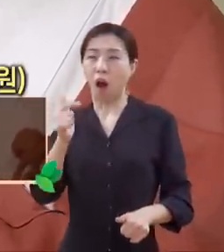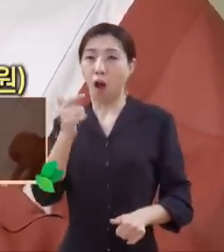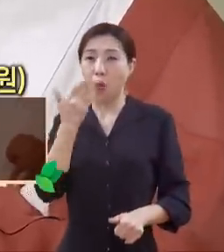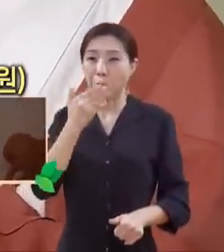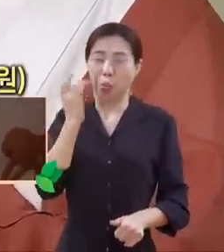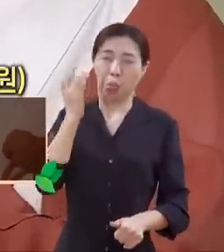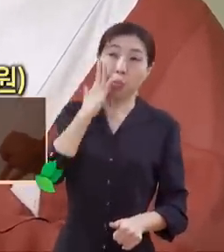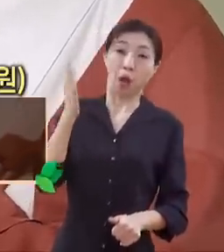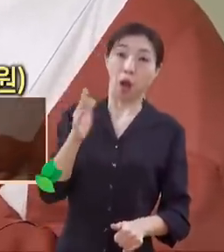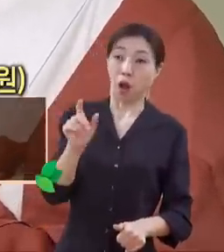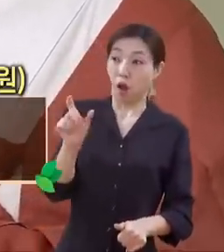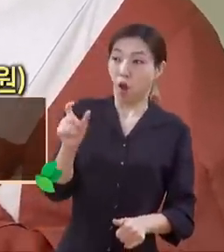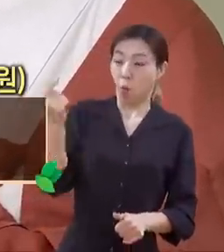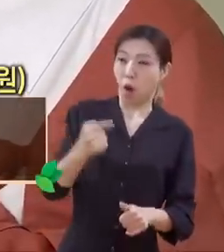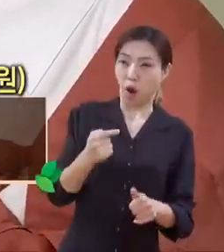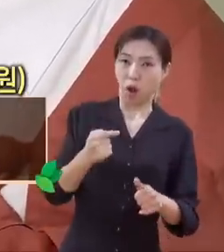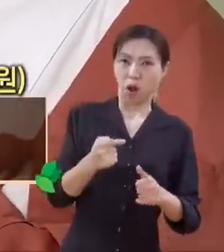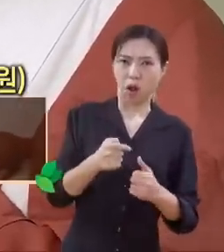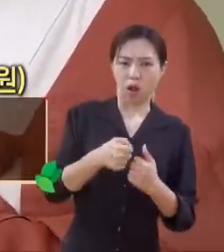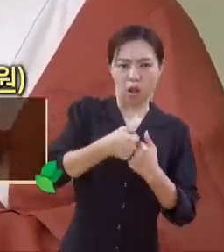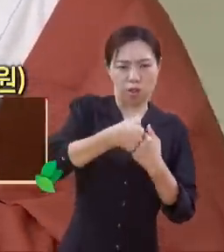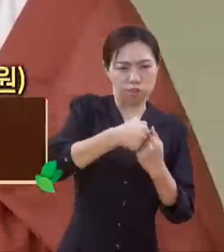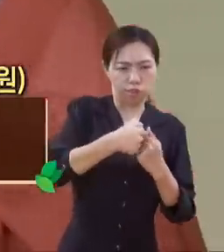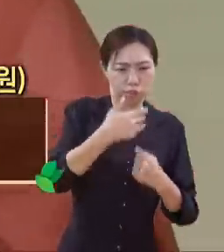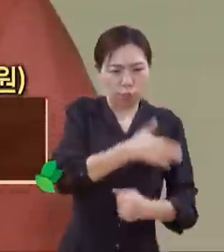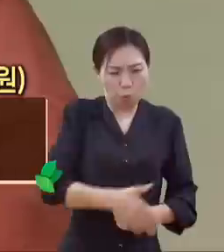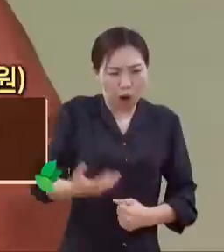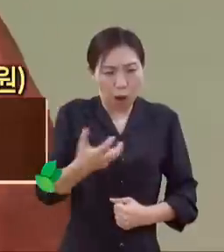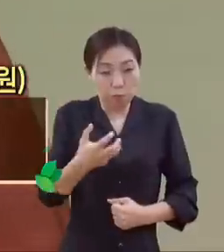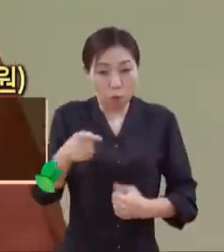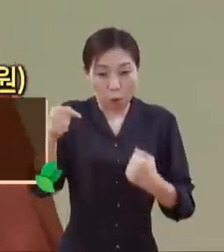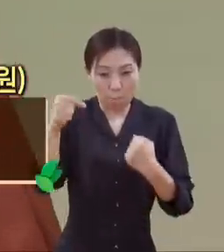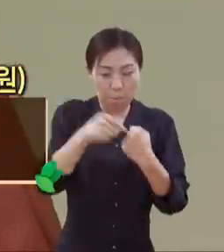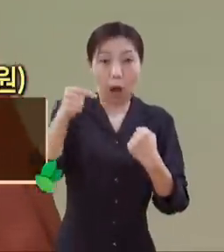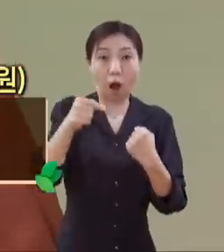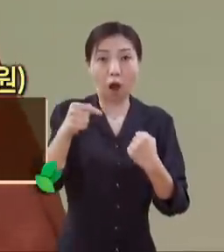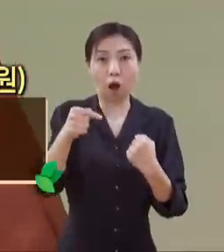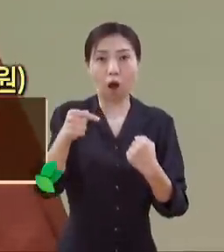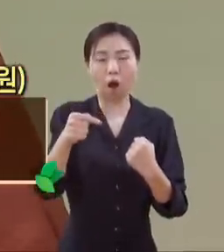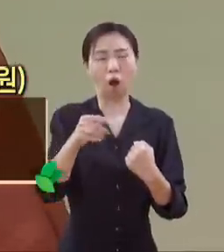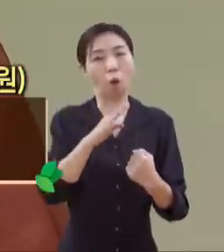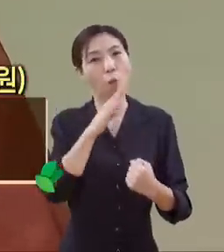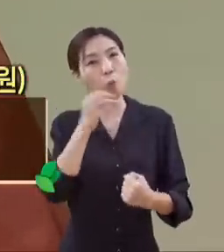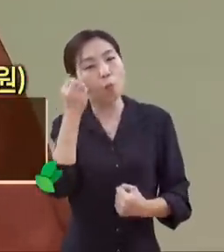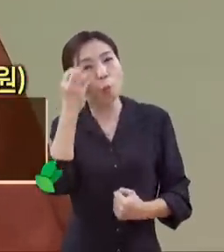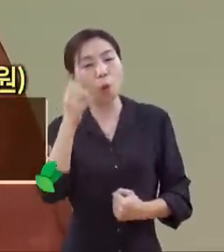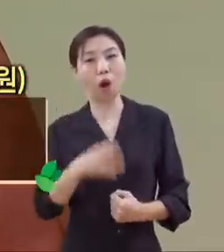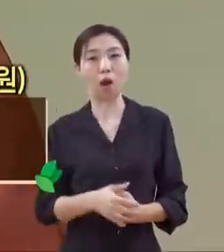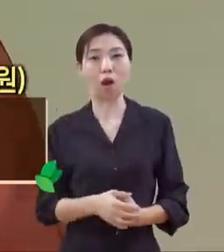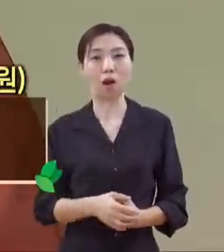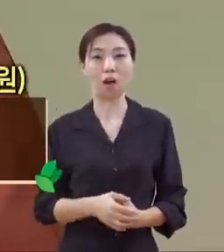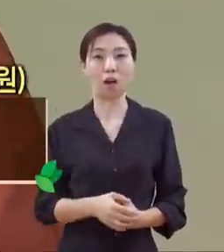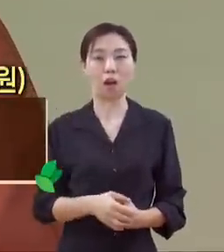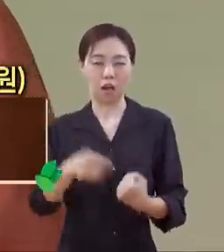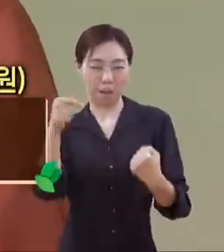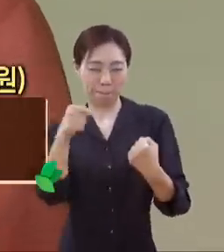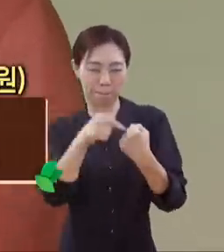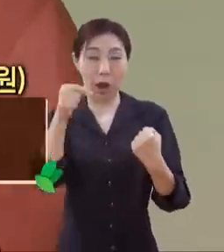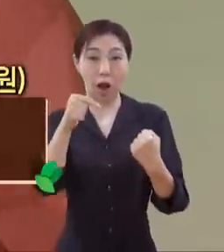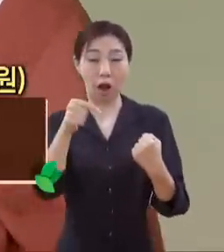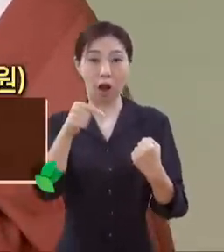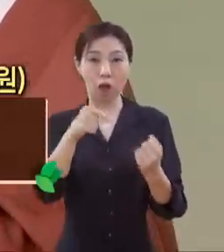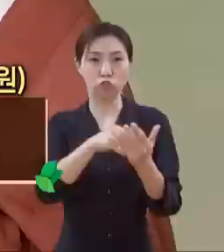정확히 알고 거기서 딱 쏴줬을까 그리고 그 말벌이 말벌의 침으로 그 무릎을 딱 쏴주고 난